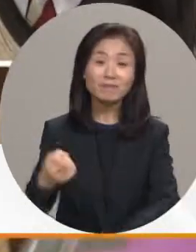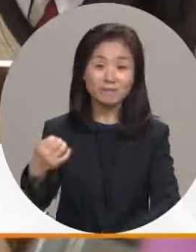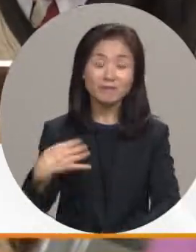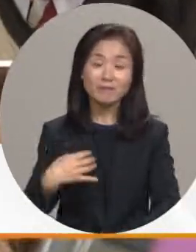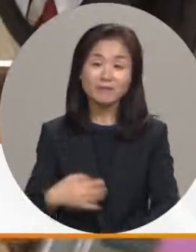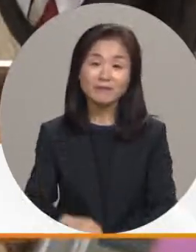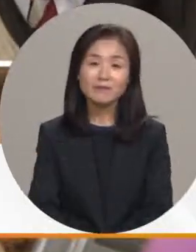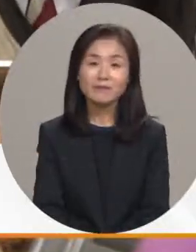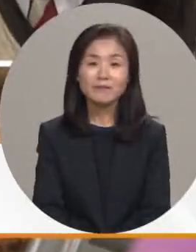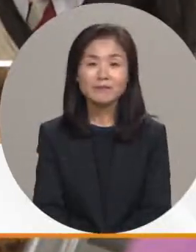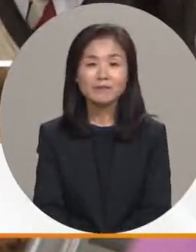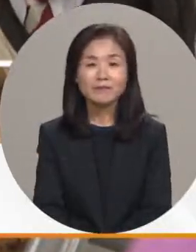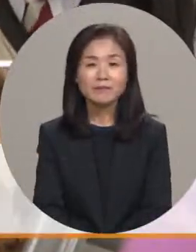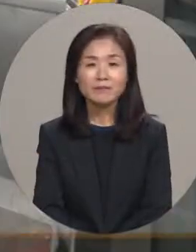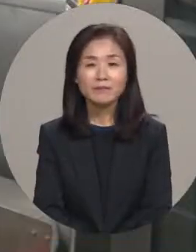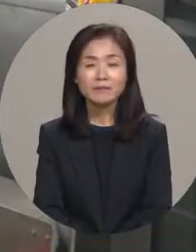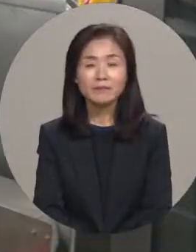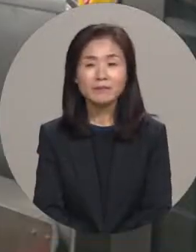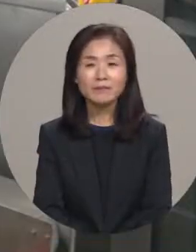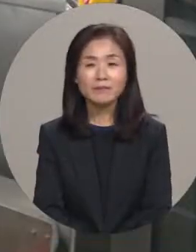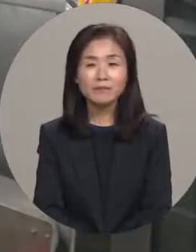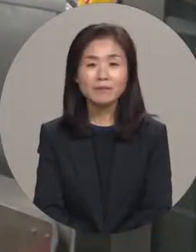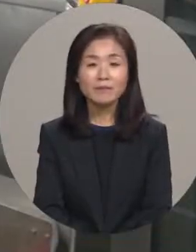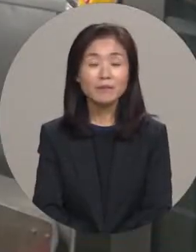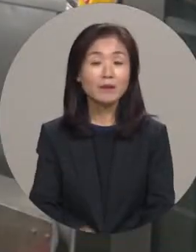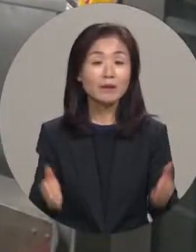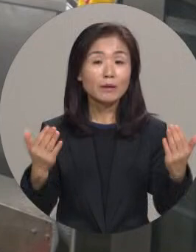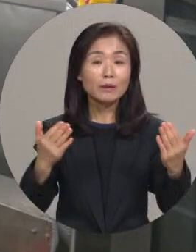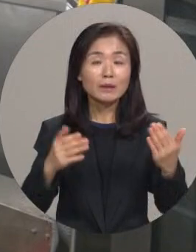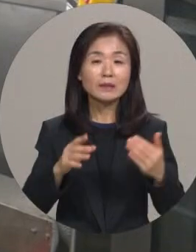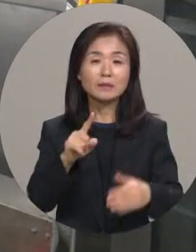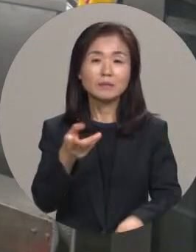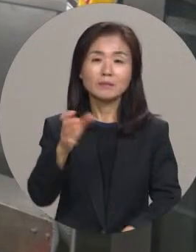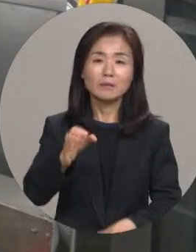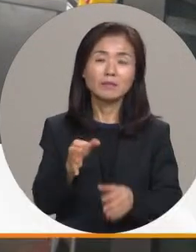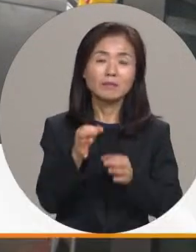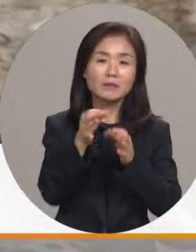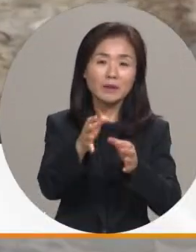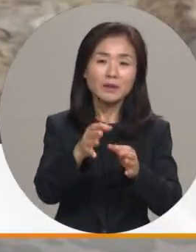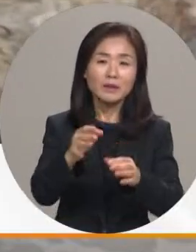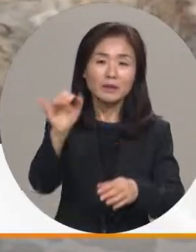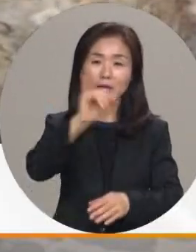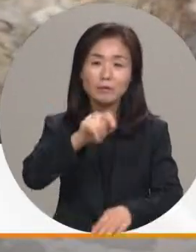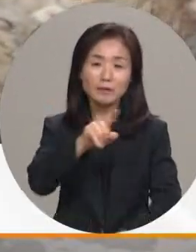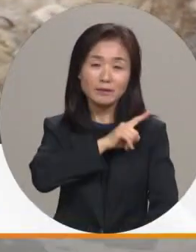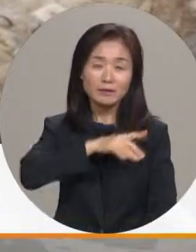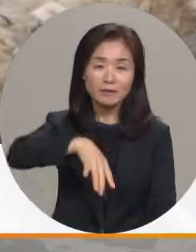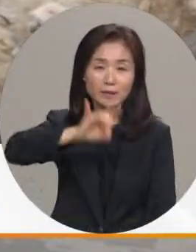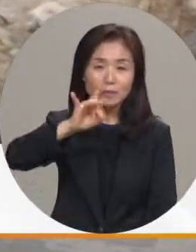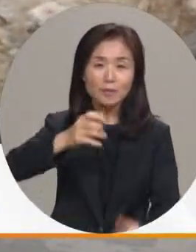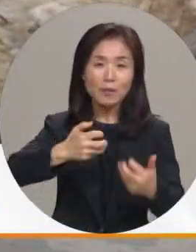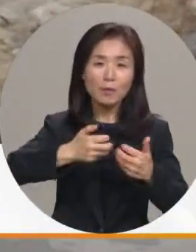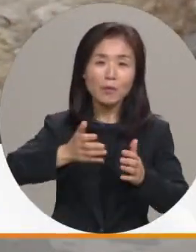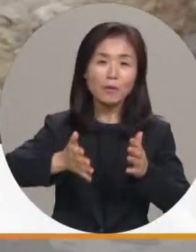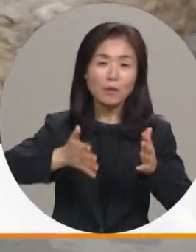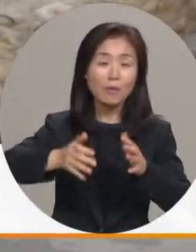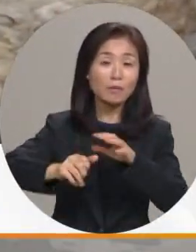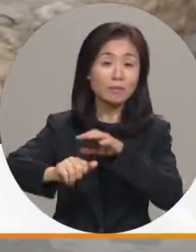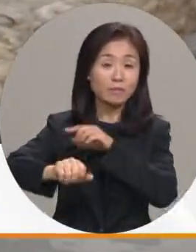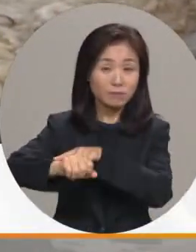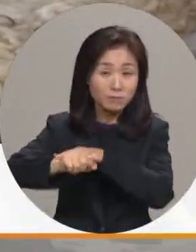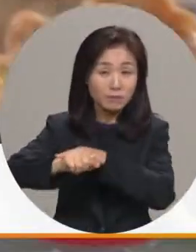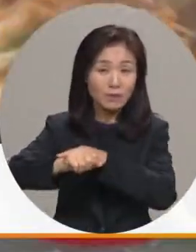식으로 말씀을 해주셨어요. 이 학교에 10억을 들여 전국 최초로 도입된 로봇은 튀김과 볶음,